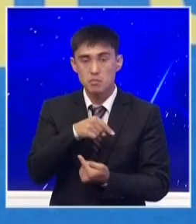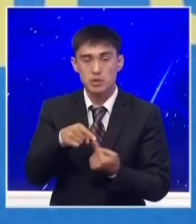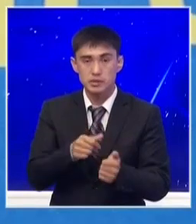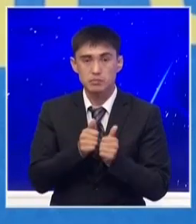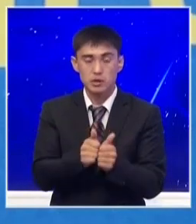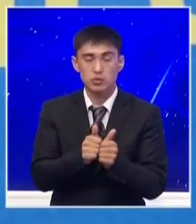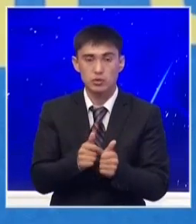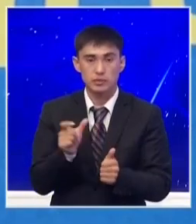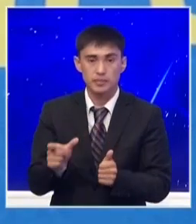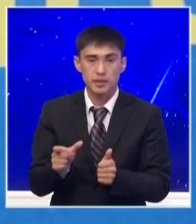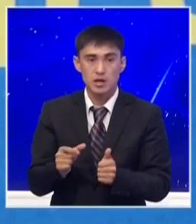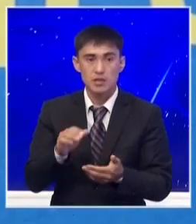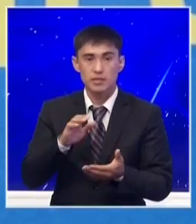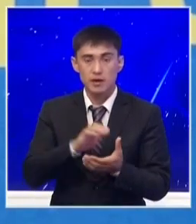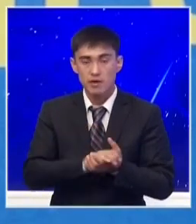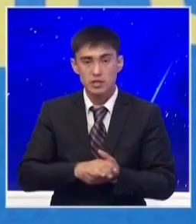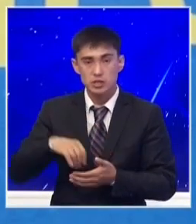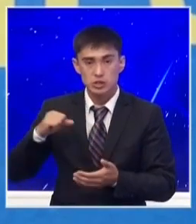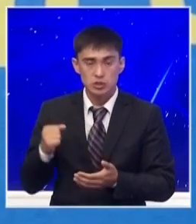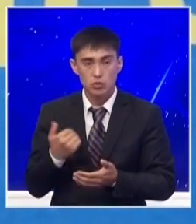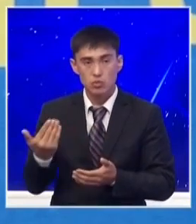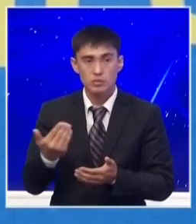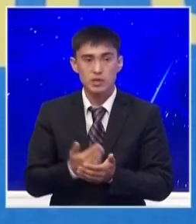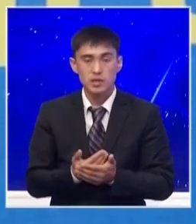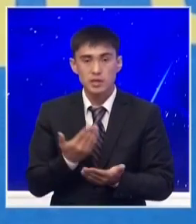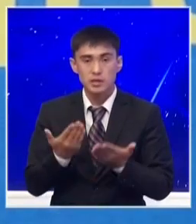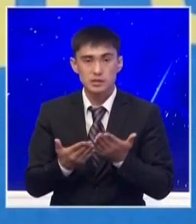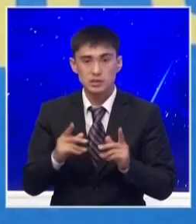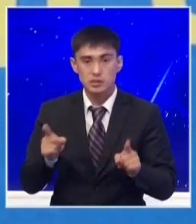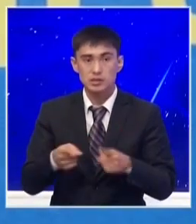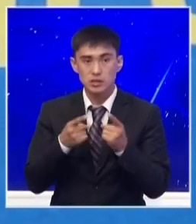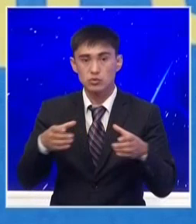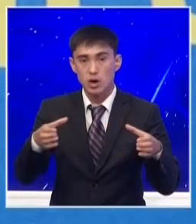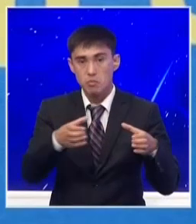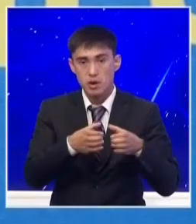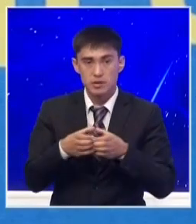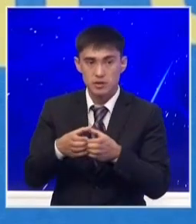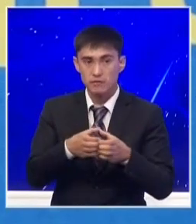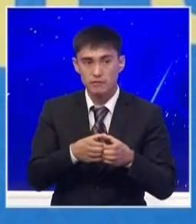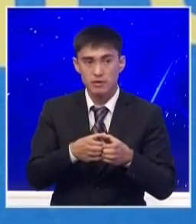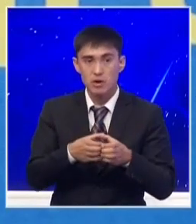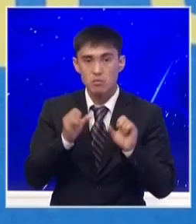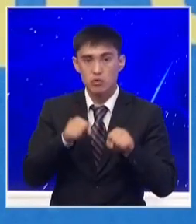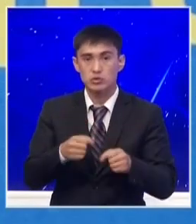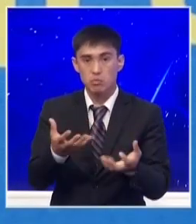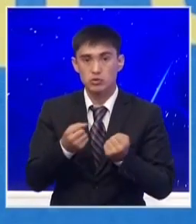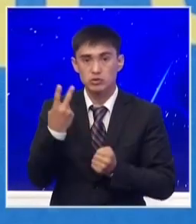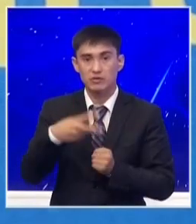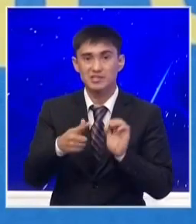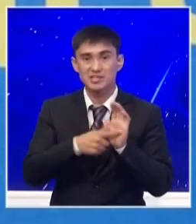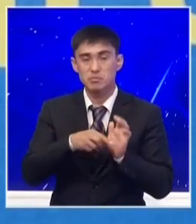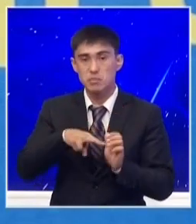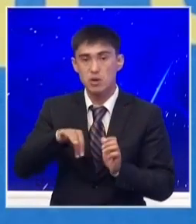бизнес-партнеры, товарищи, знакомые. Там, если вы создаете кооператив, можно получить 27 миллионов